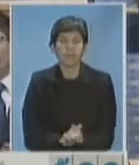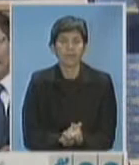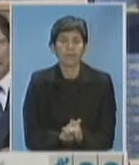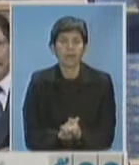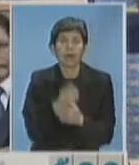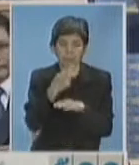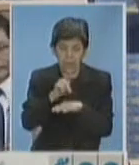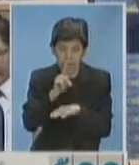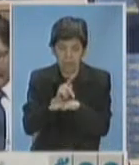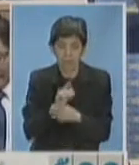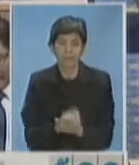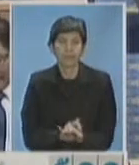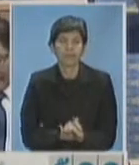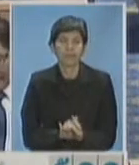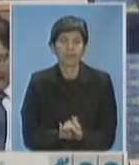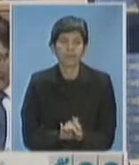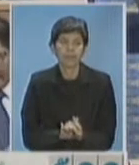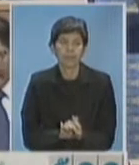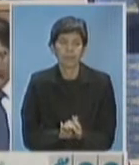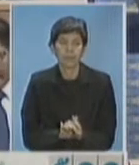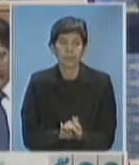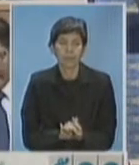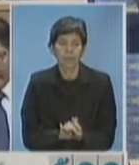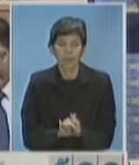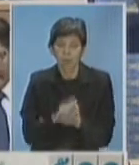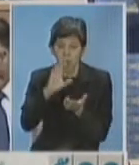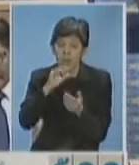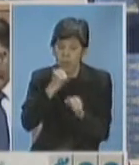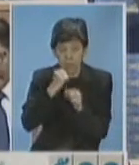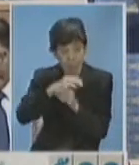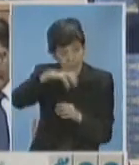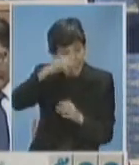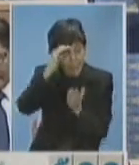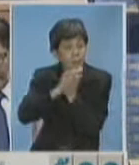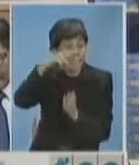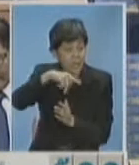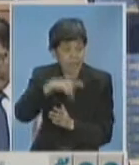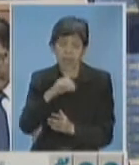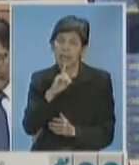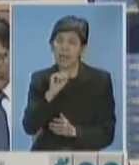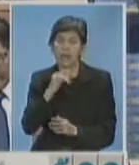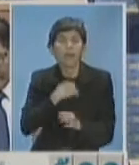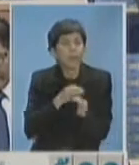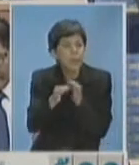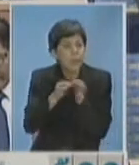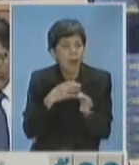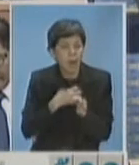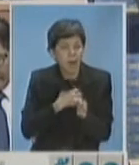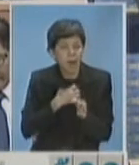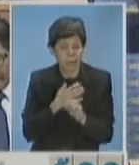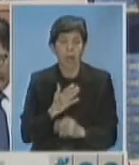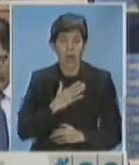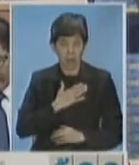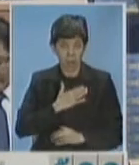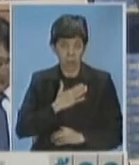านประธานที่เคารพครับต่อกรณีของกรมสอบสวนคดีพิเศษผมอธิบายท่านประธานเพียงเล็กน้อยก็คือว่าพว